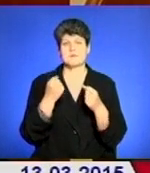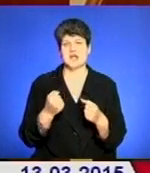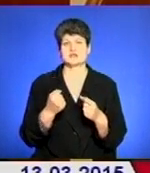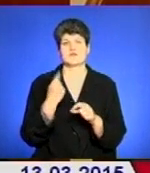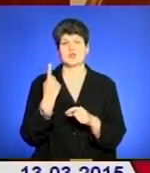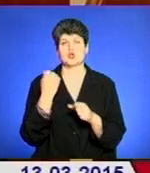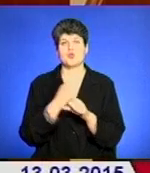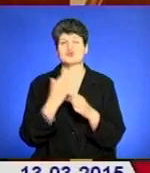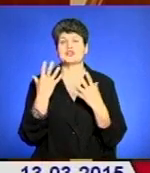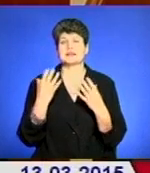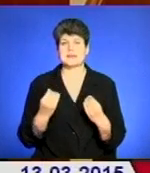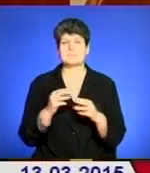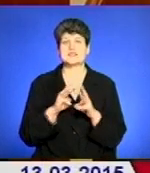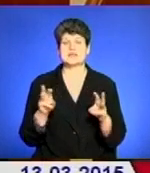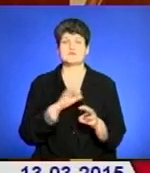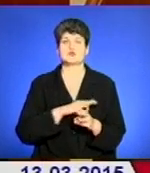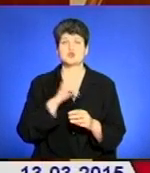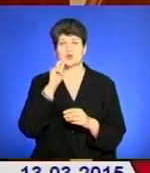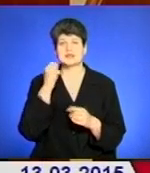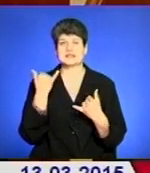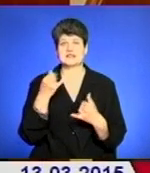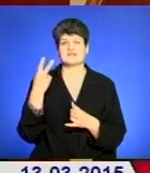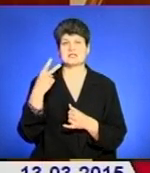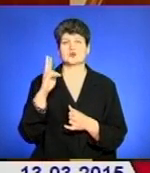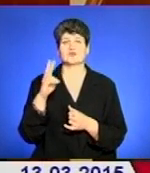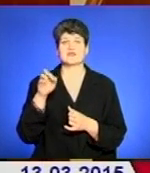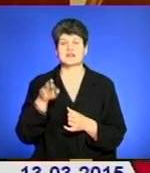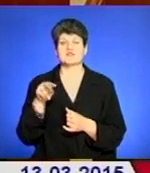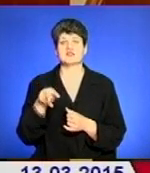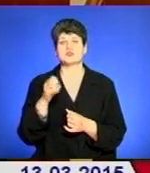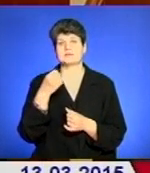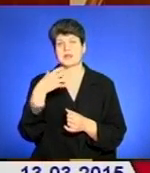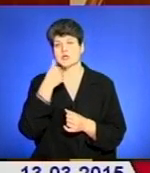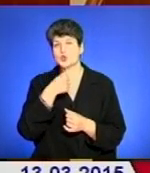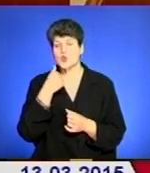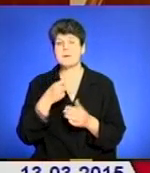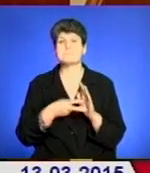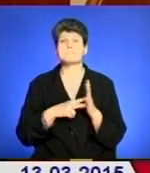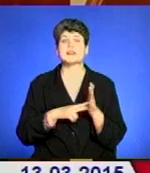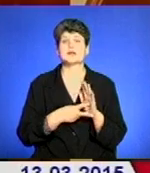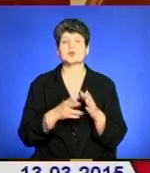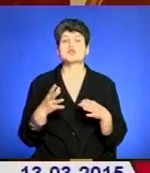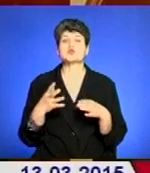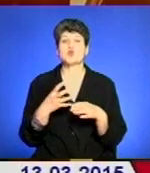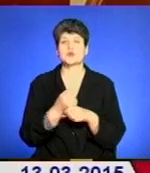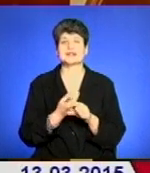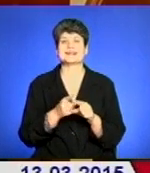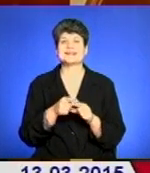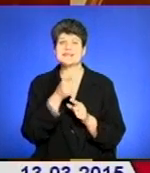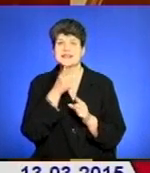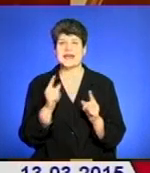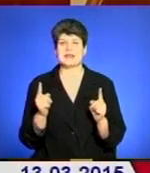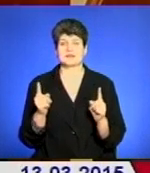робочий день. Міністерство юстиції України зараз 20 квітня 2015 року планує скоротити ці терміни